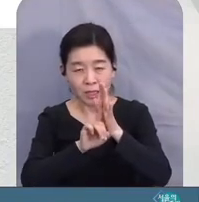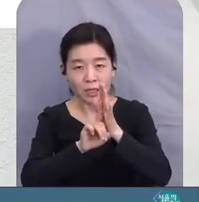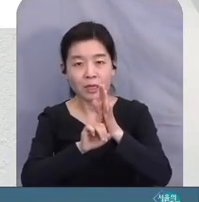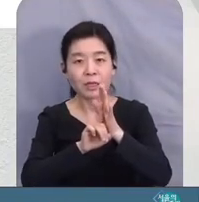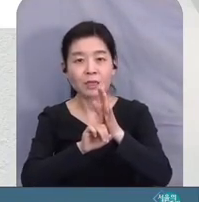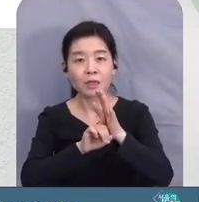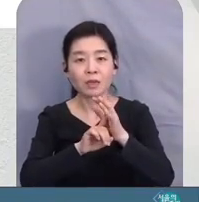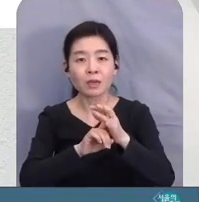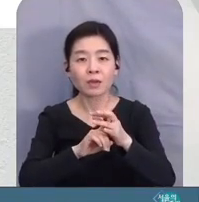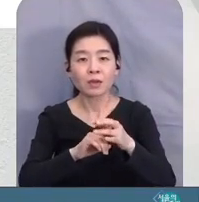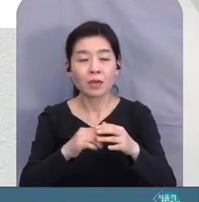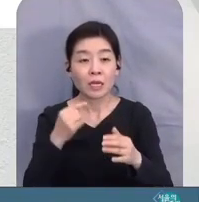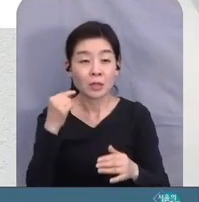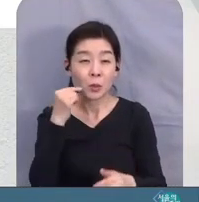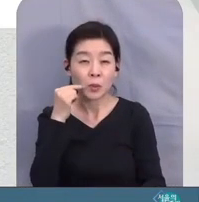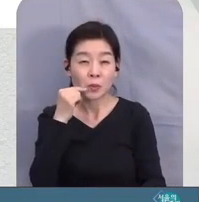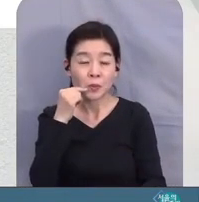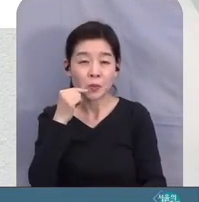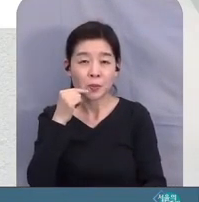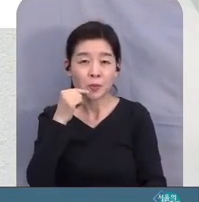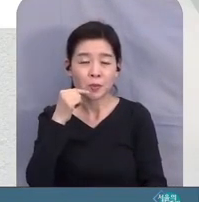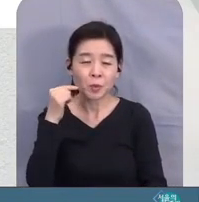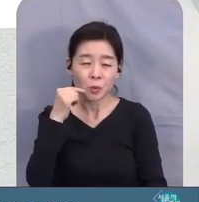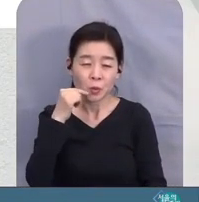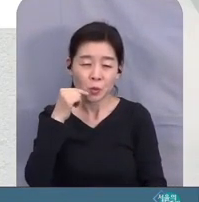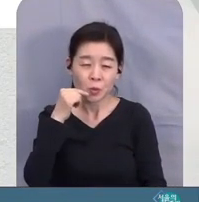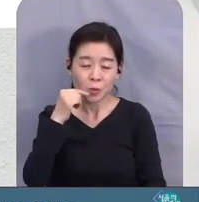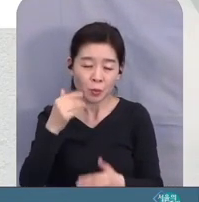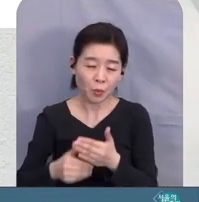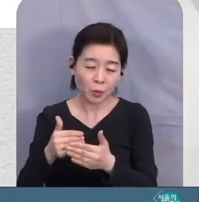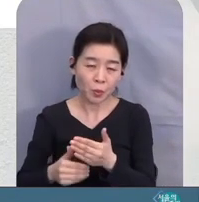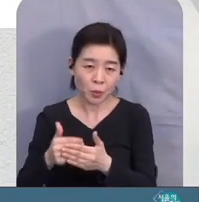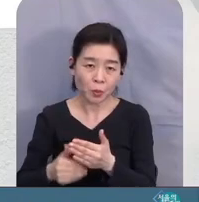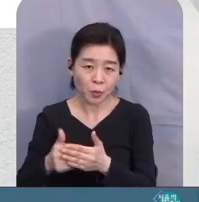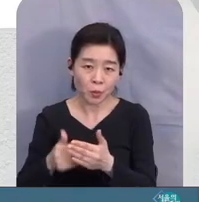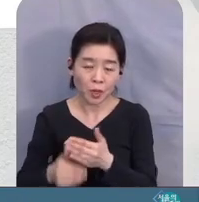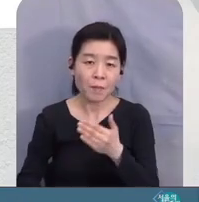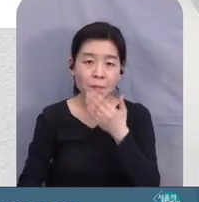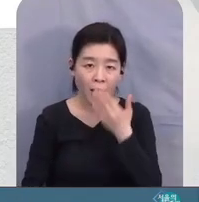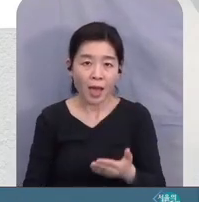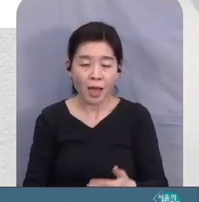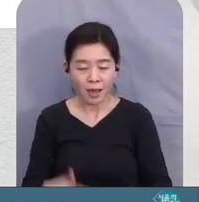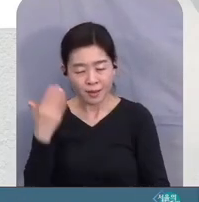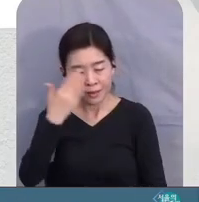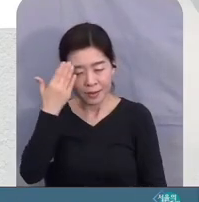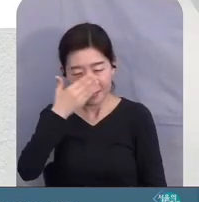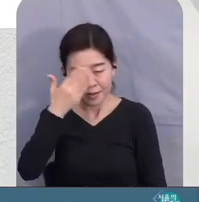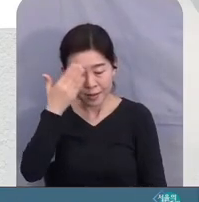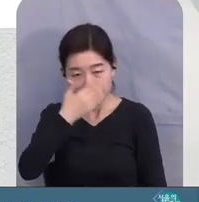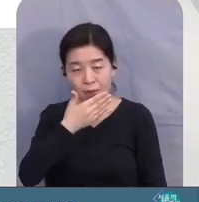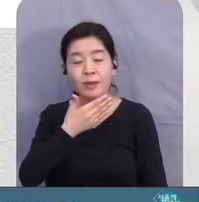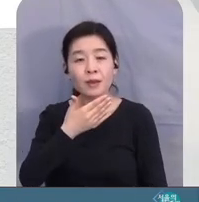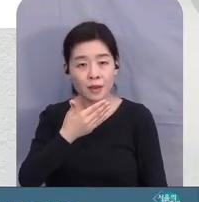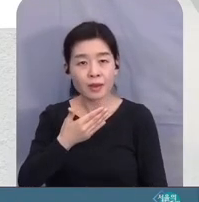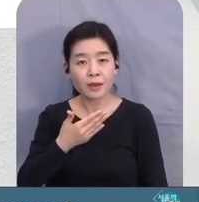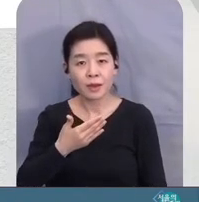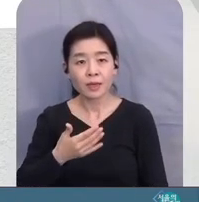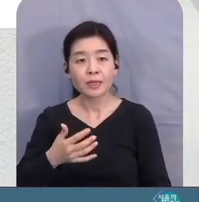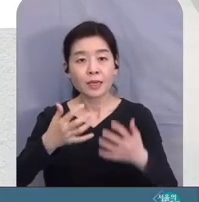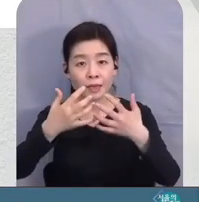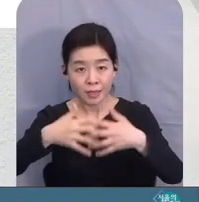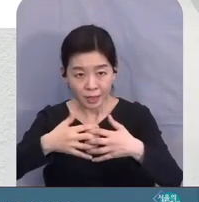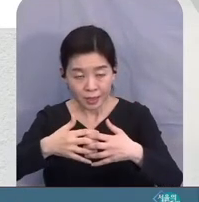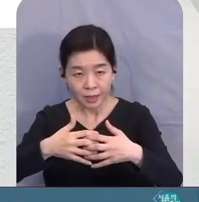있어서 소금 성분까지 제거할 수 있는 아주 고 정도의 정수처리 장치입니다. 그 전처리 설비를